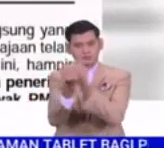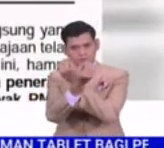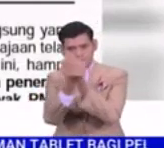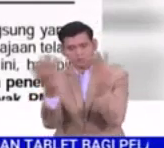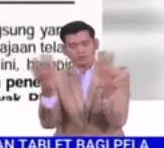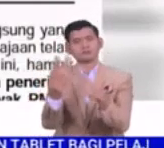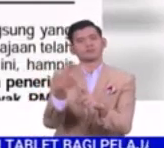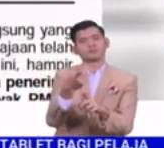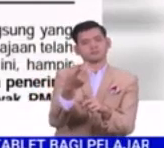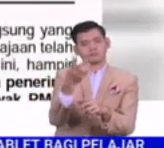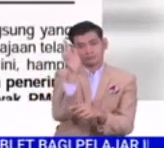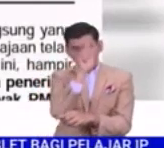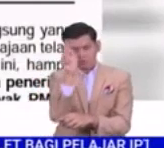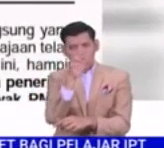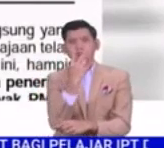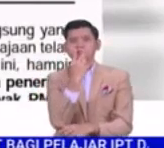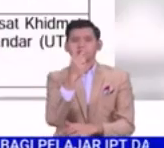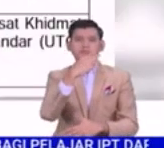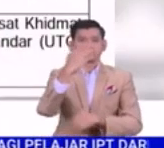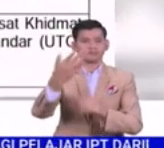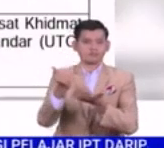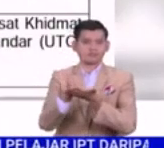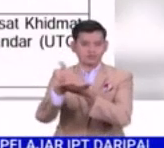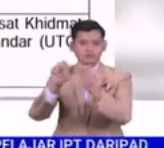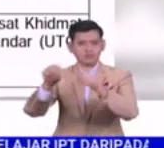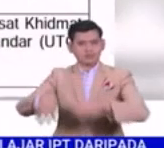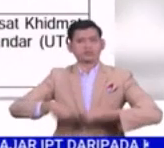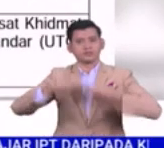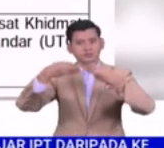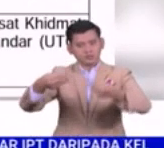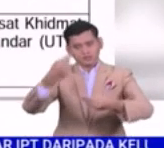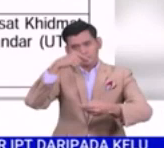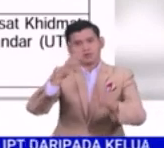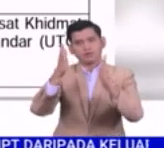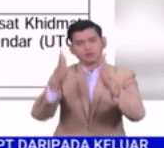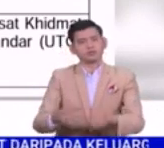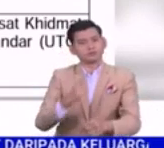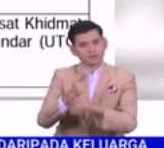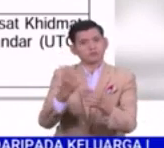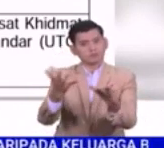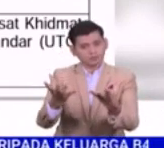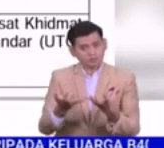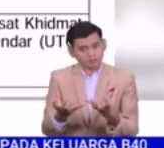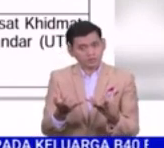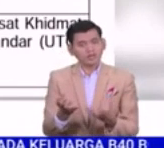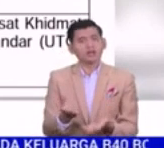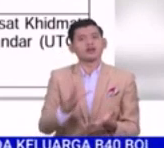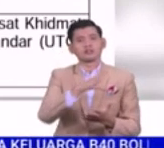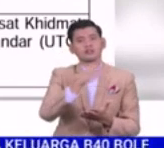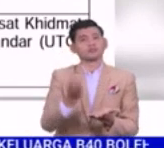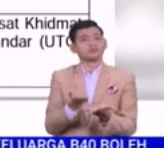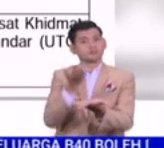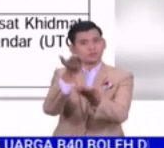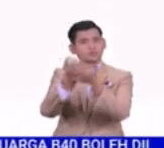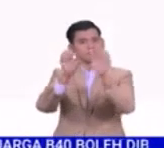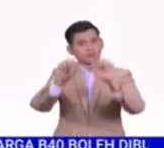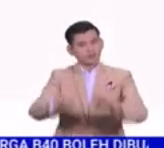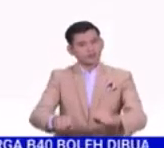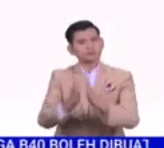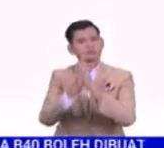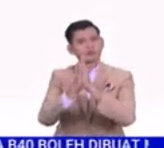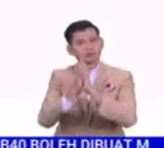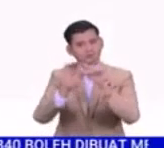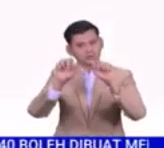Proses rayuan ini juga bagi memastikan bantuan dapat disampaikan kepada mereka yang benar-benar memerlukan dan pemohon boleh mengemukakan